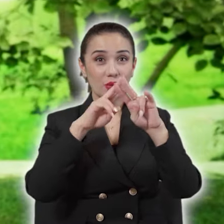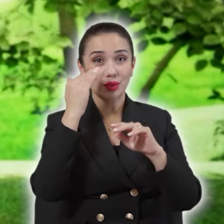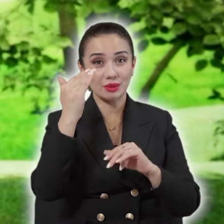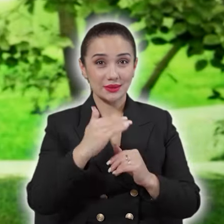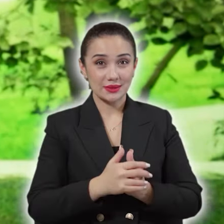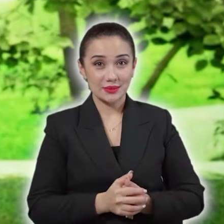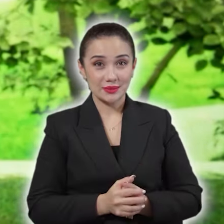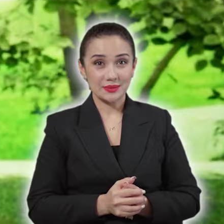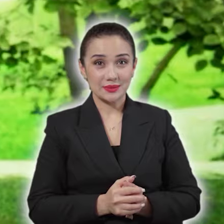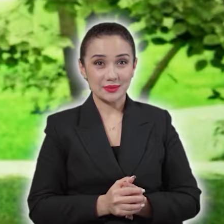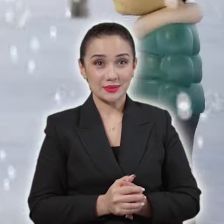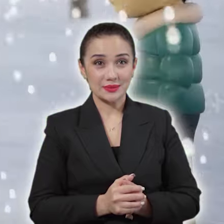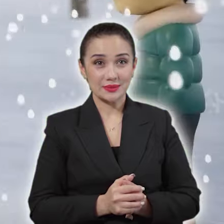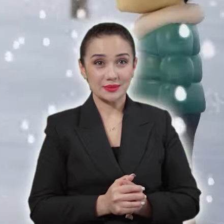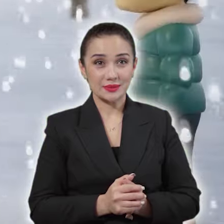yulduz.